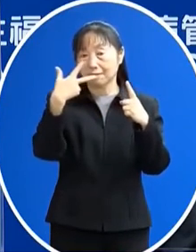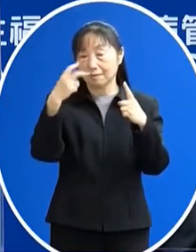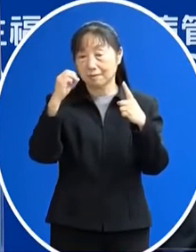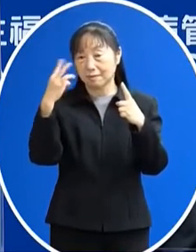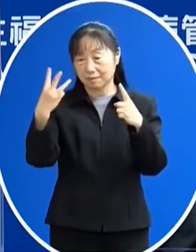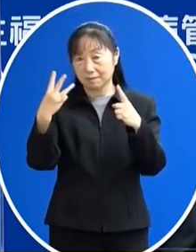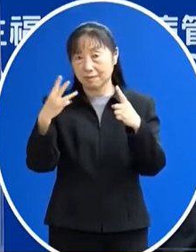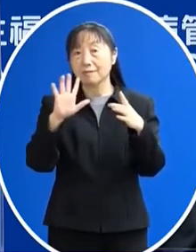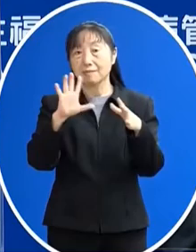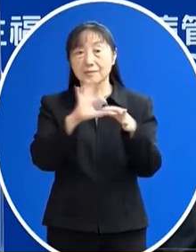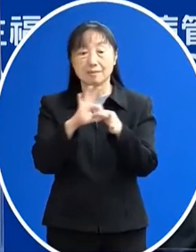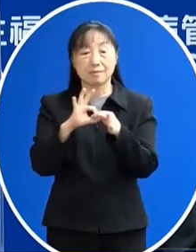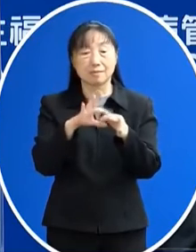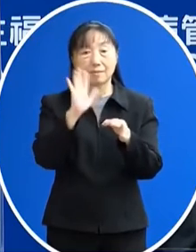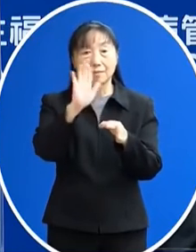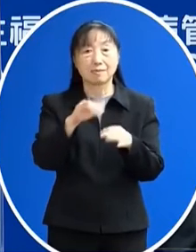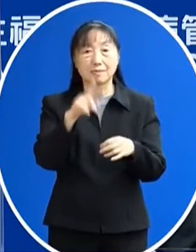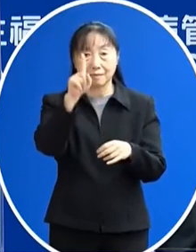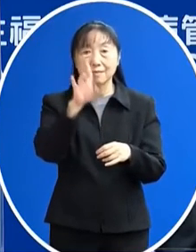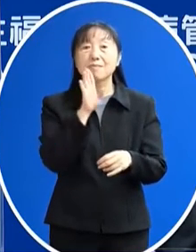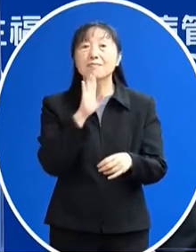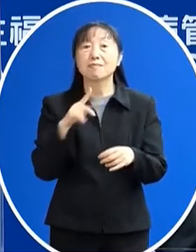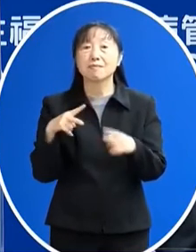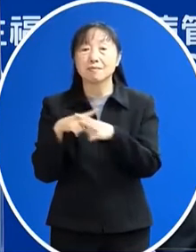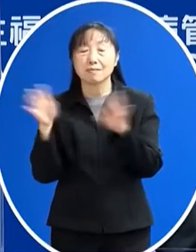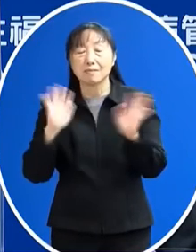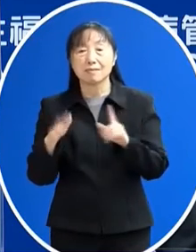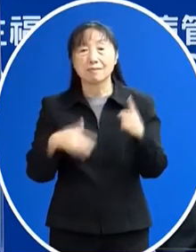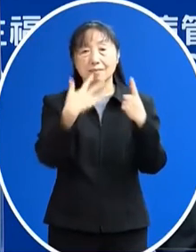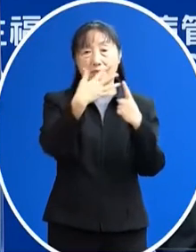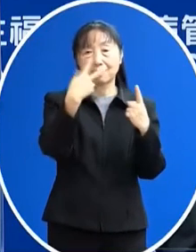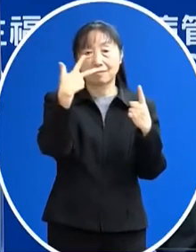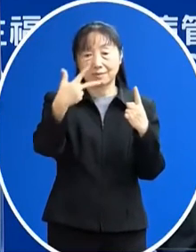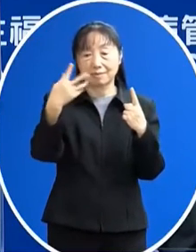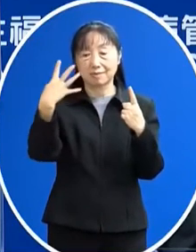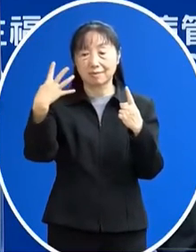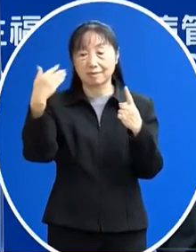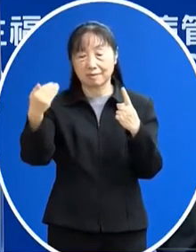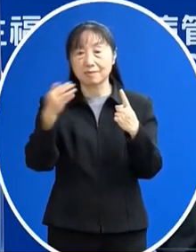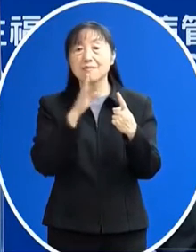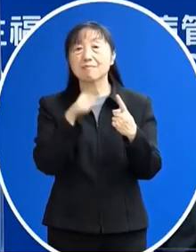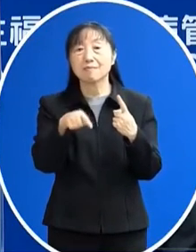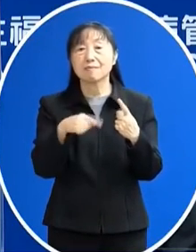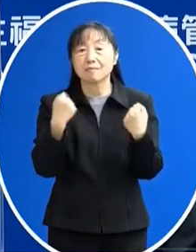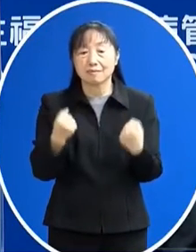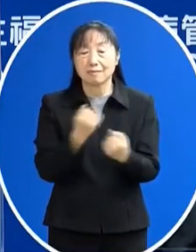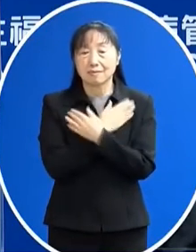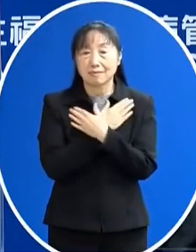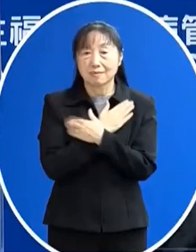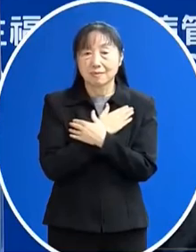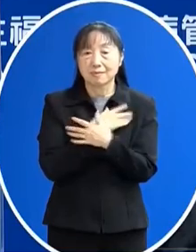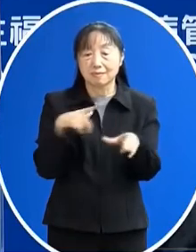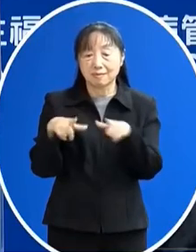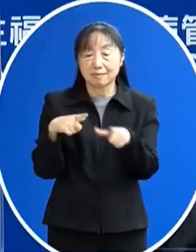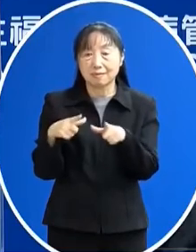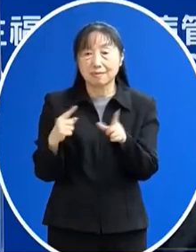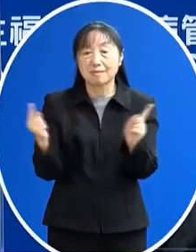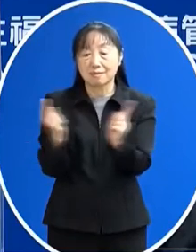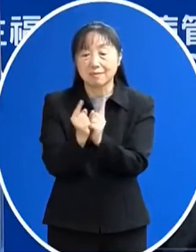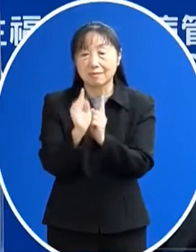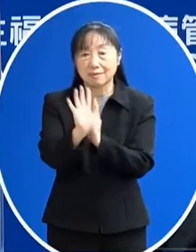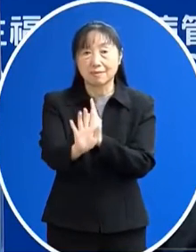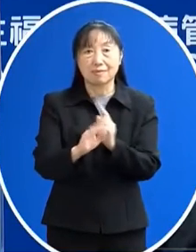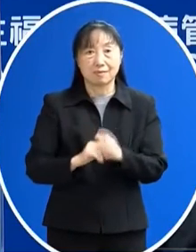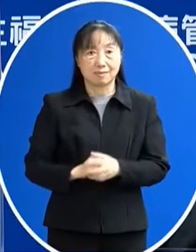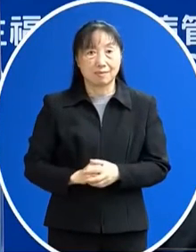18703相对有关，一个是他的小孩18749，他的幼儿园的接触者，他的幼儿园也